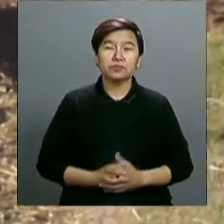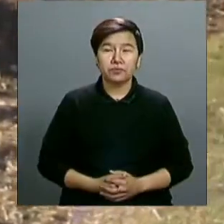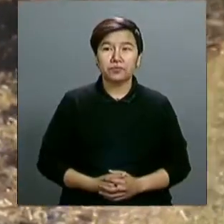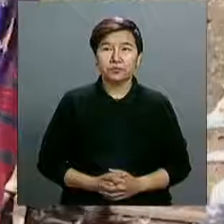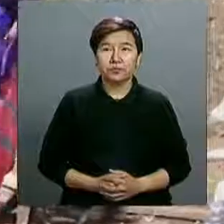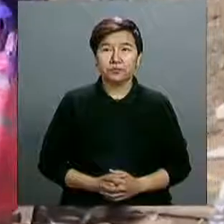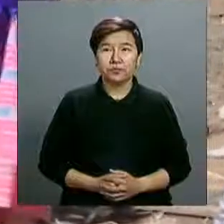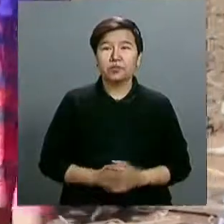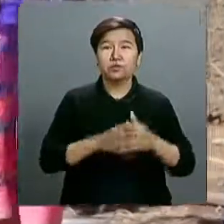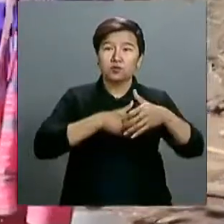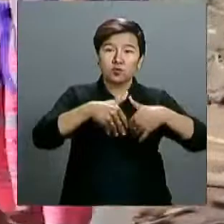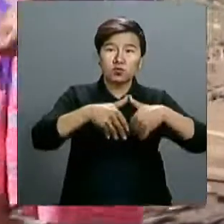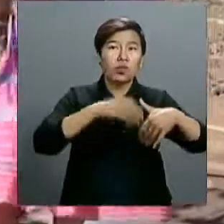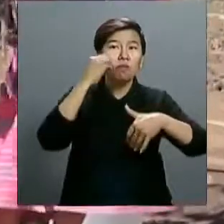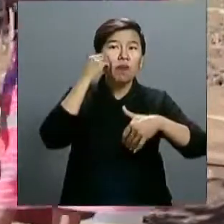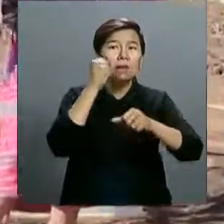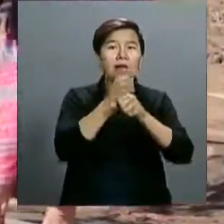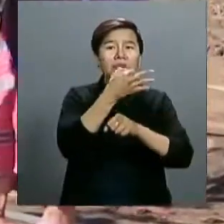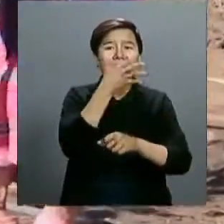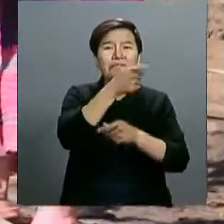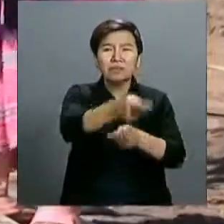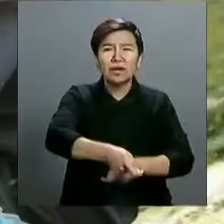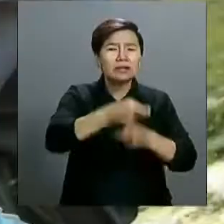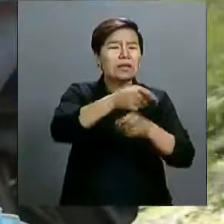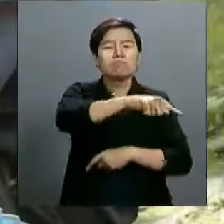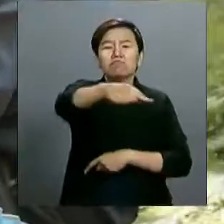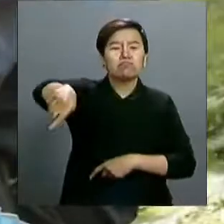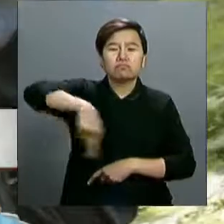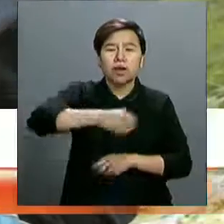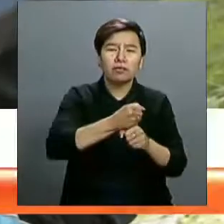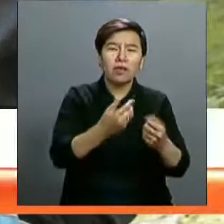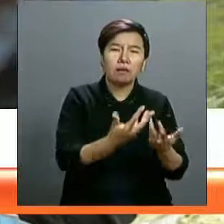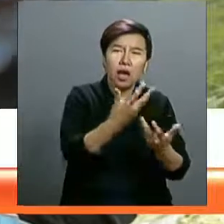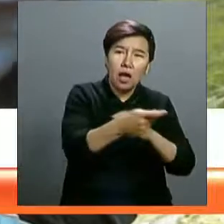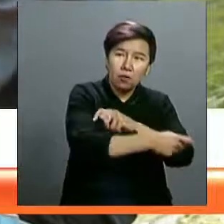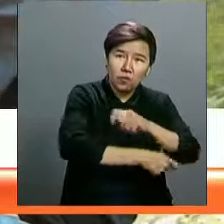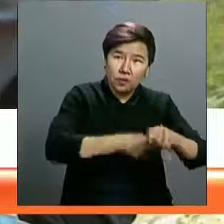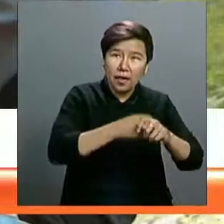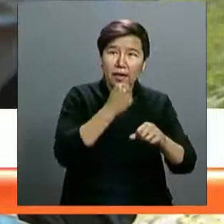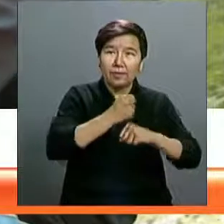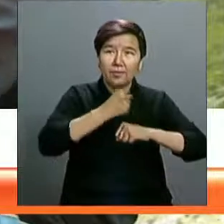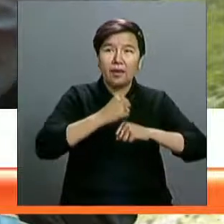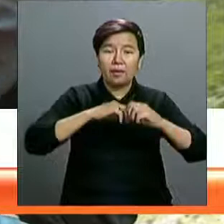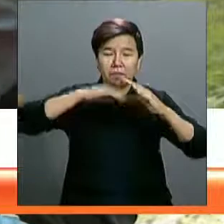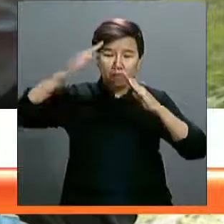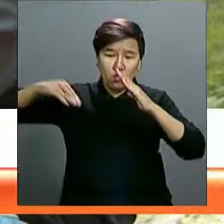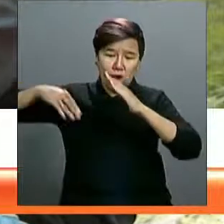ชาวบ้านส่วนใหญ่จะทำอาชีพเกษตรนะทำนาขั้นบันไดปลูกผักปลูกพื